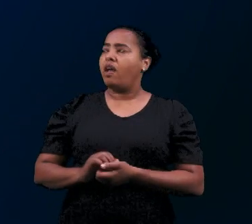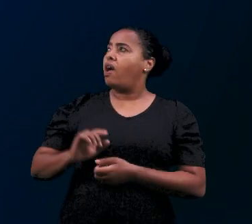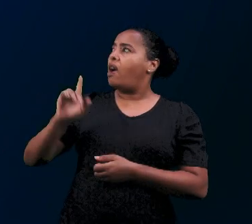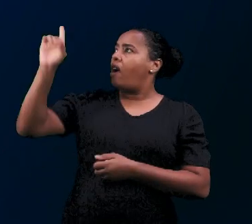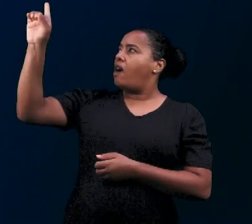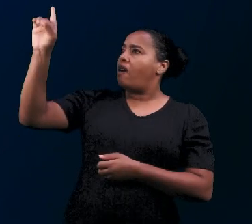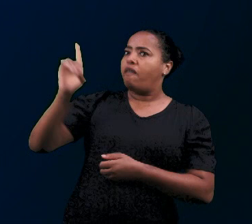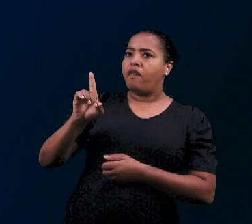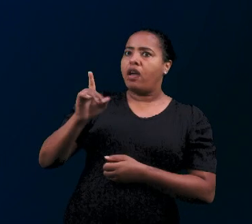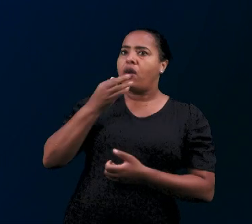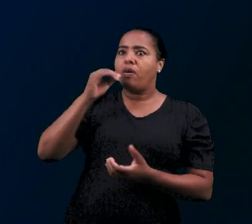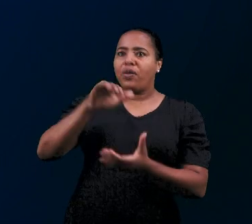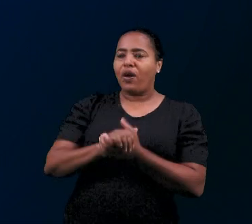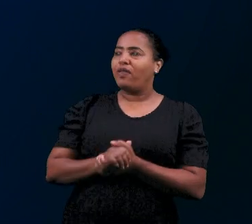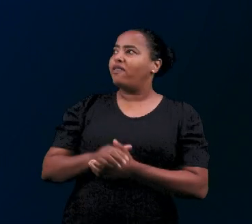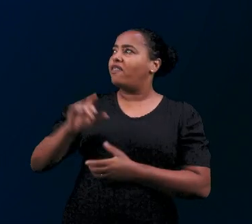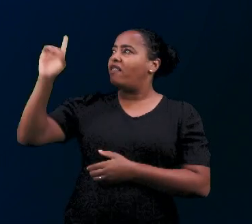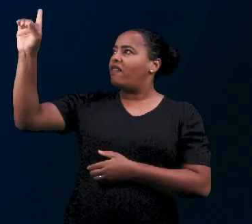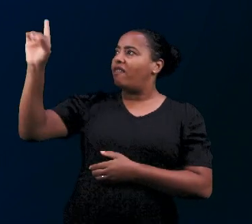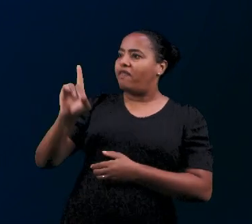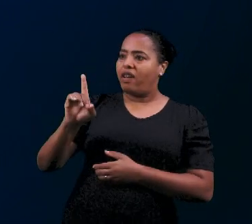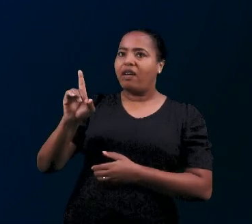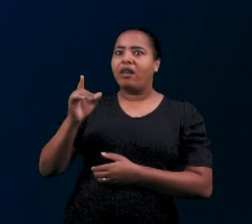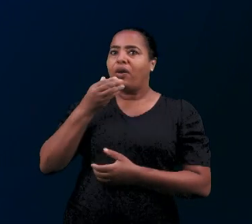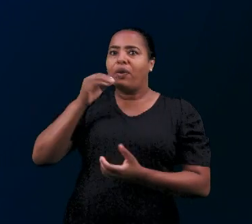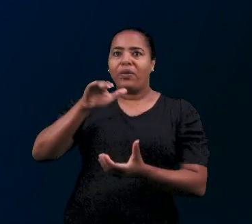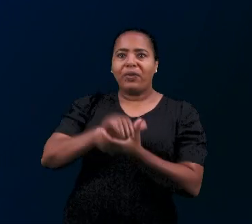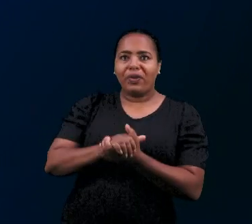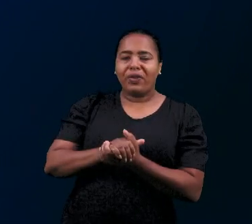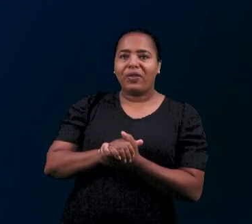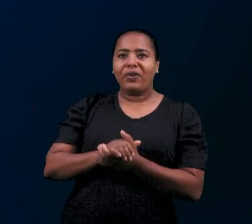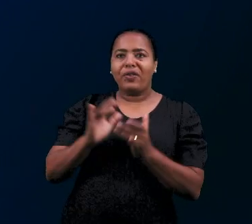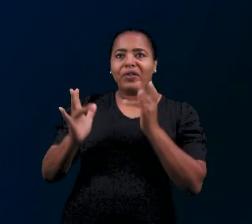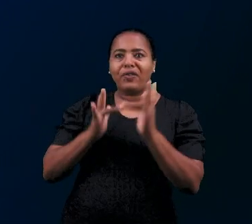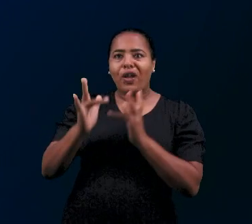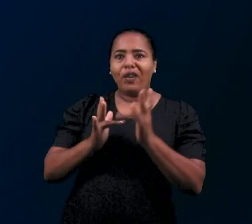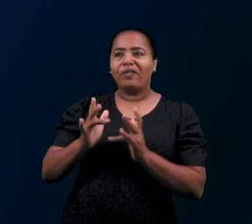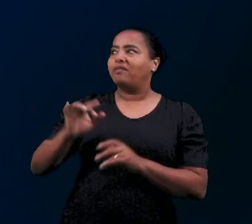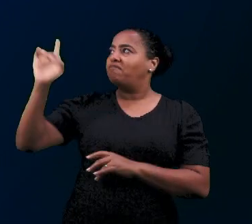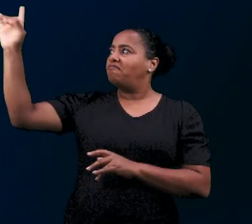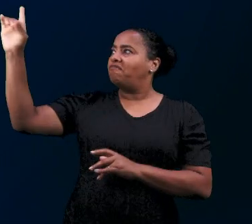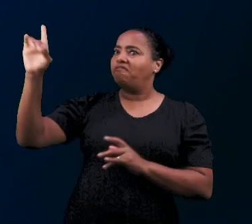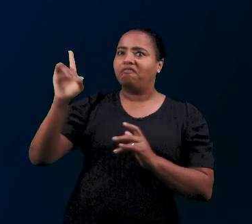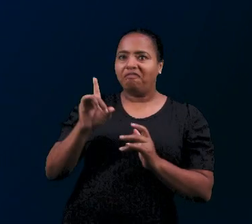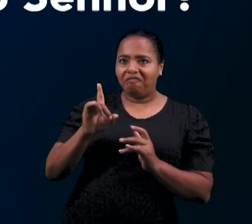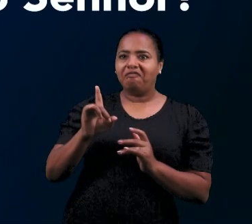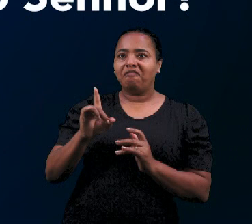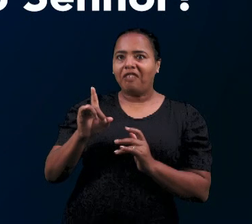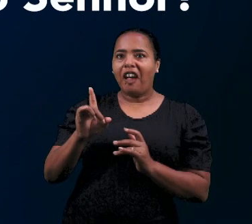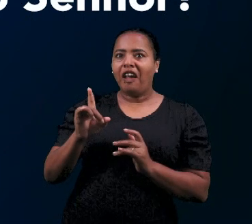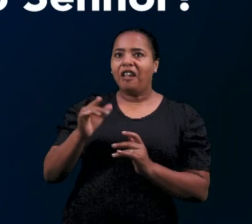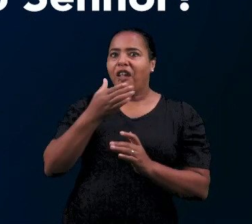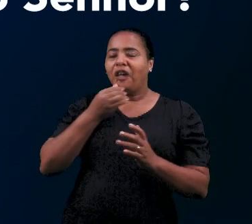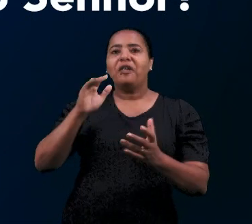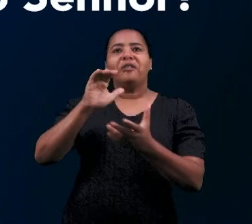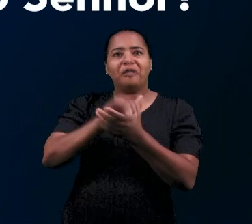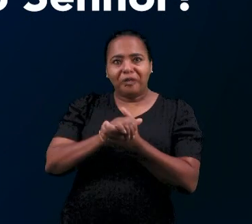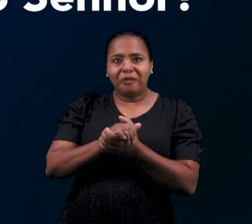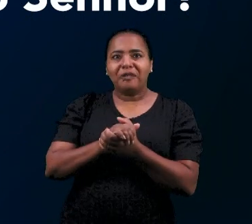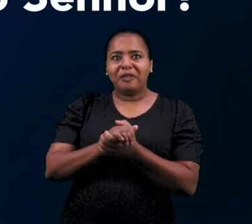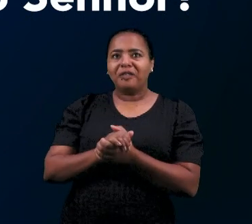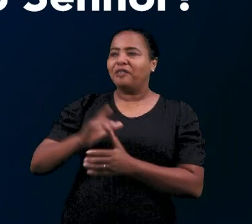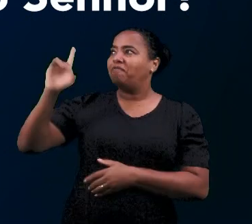Voici l'époux. Voici l'époux. Voici l'époux. Voici l'époux. La lettre